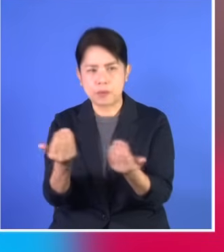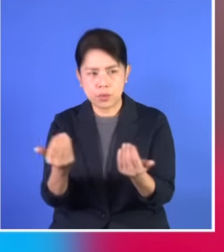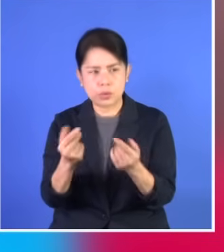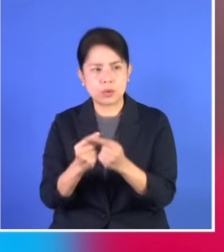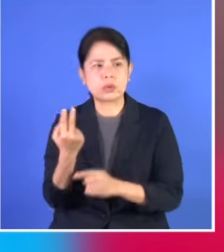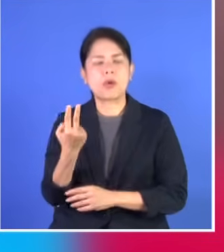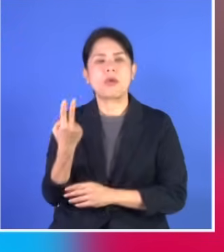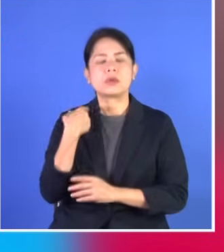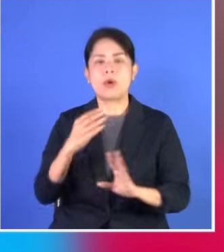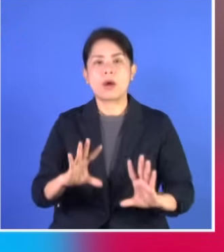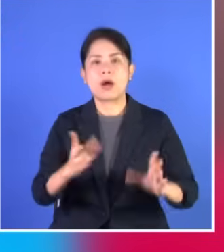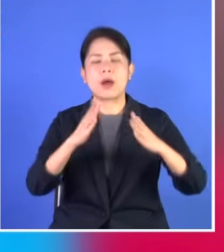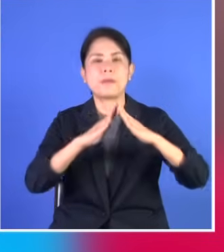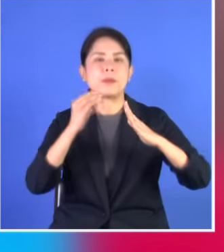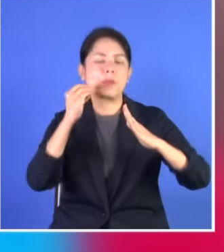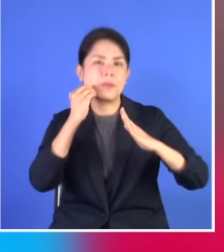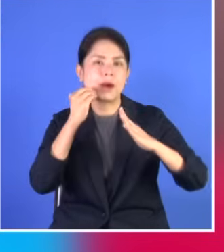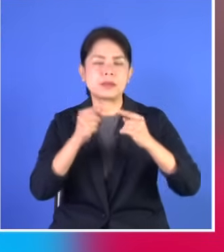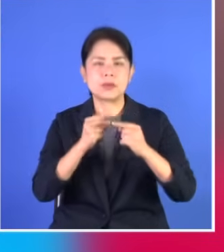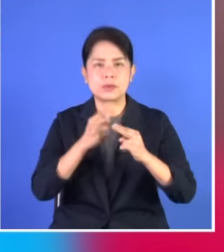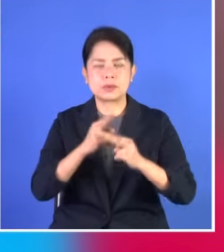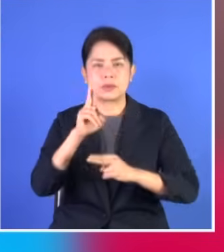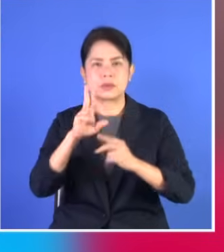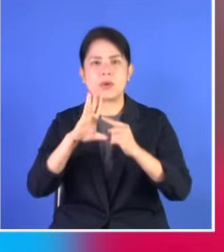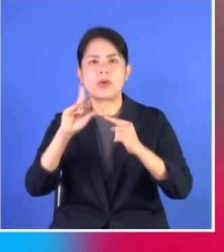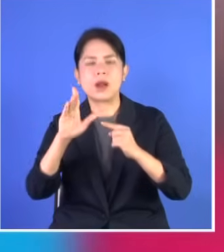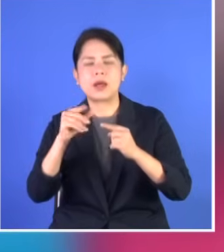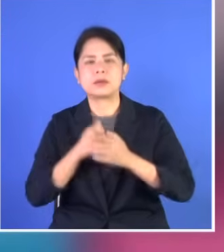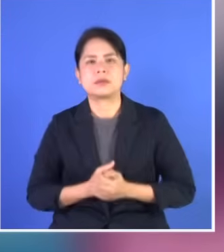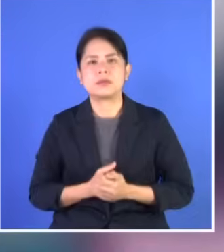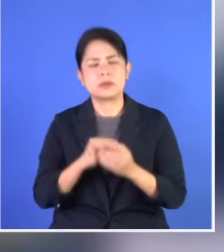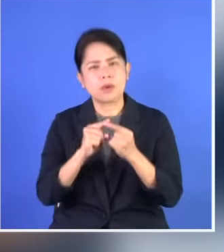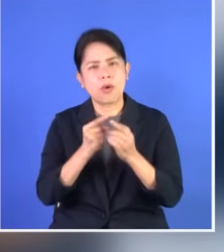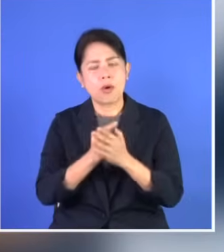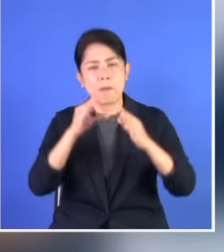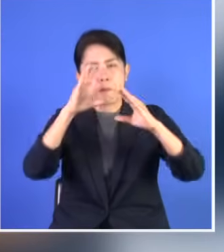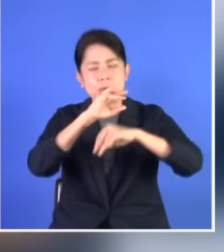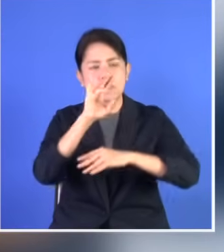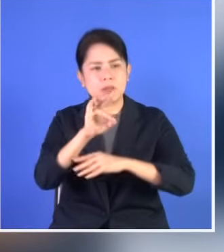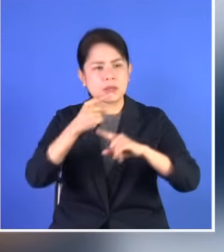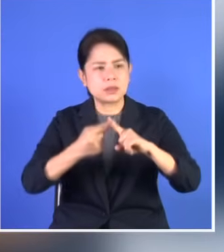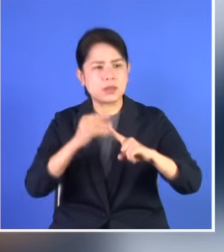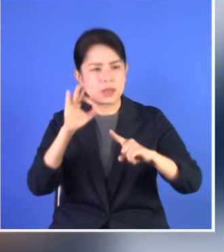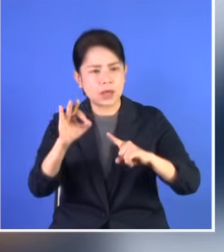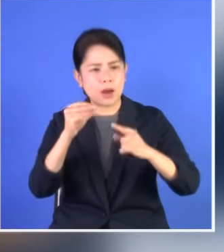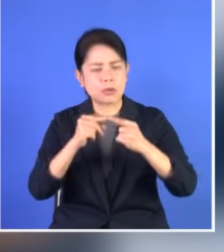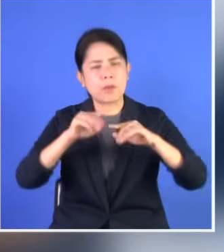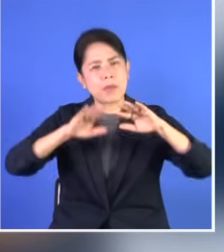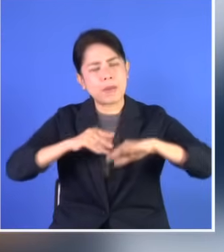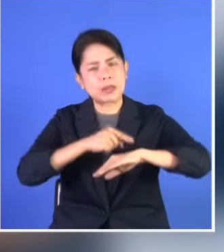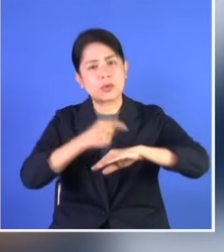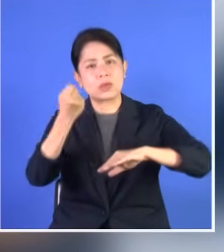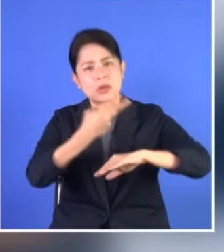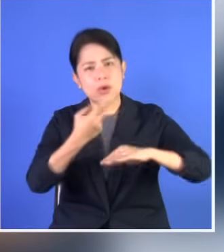ปจากหมู่บ้านราชพฤกษ์ก็คือซอยวัดกู้นั่นแหละในคืนวันที่7เวลาประมาณสักตี2ตอนนี้เป็นห่วงเด็กมากครับยังไม่สามารถติ